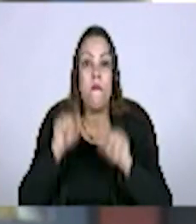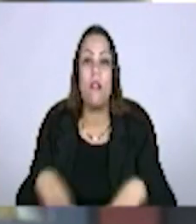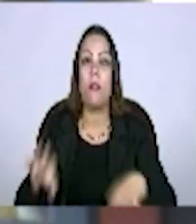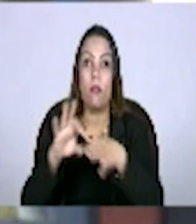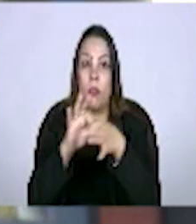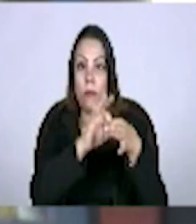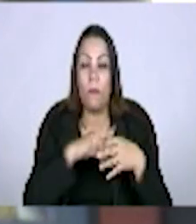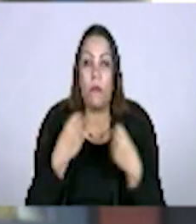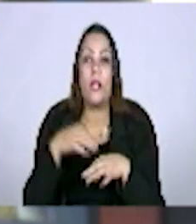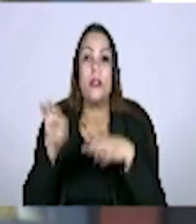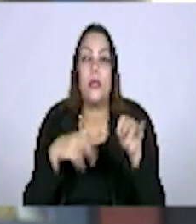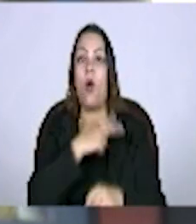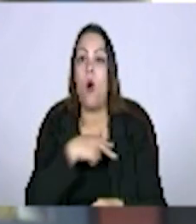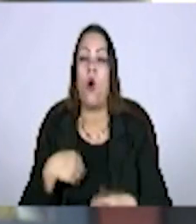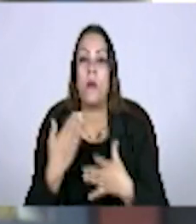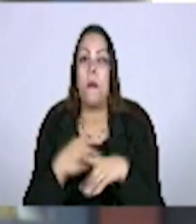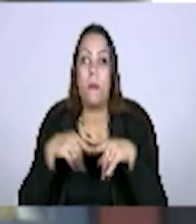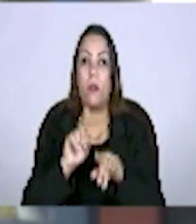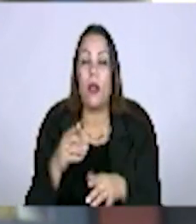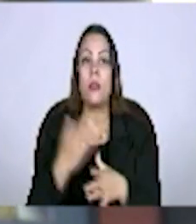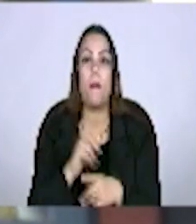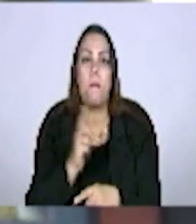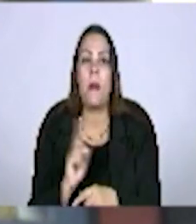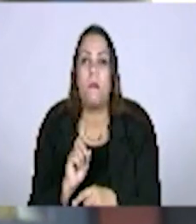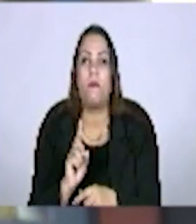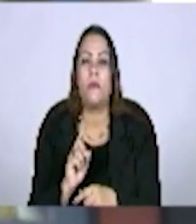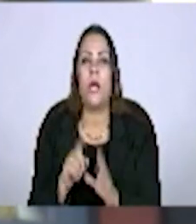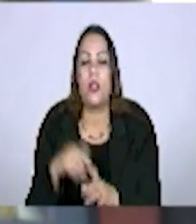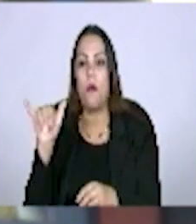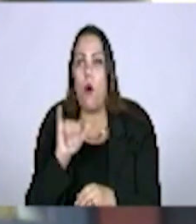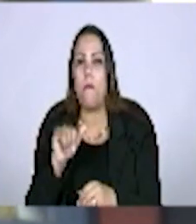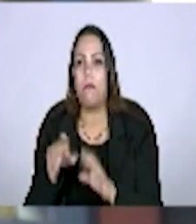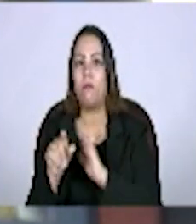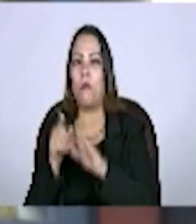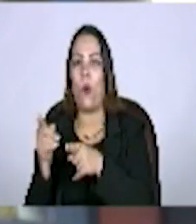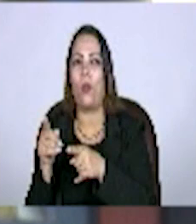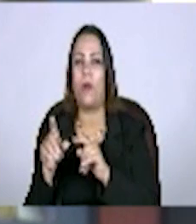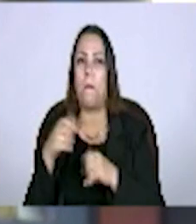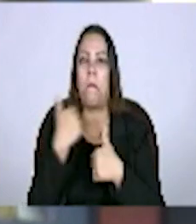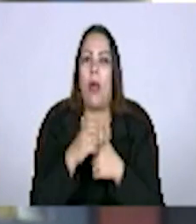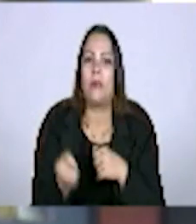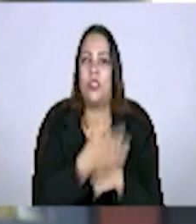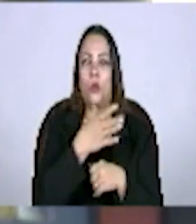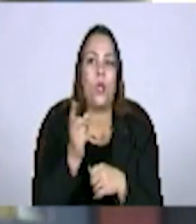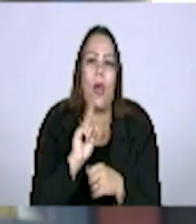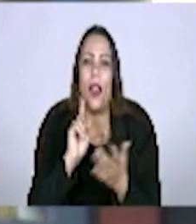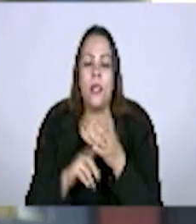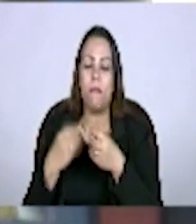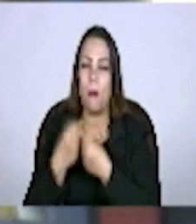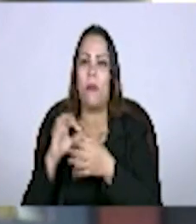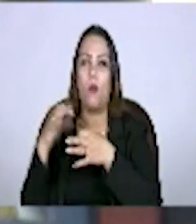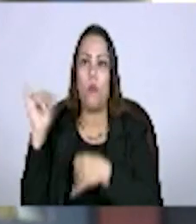السياسات الحكوميه في هذا السياق حتى لا يحدث ان احنا نهتم بمجال وندفع به ويتعثر مجال ثاني بل